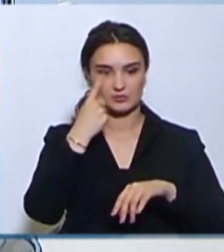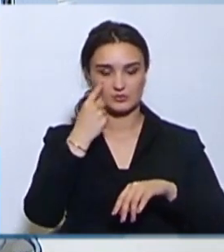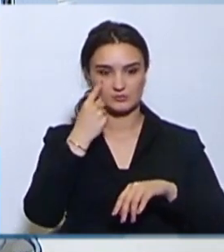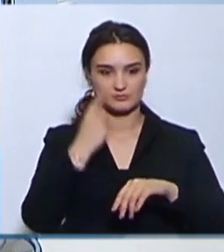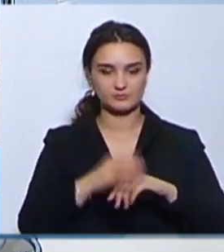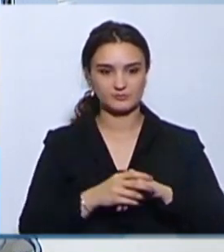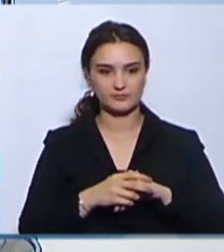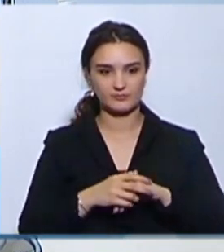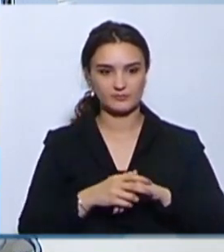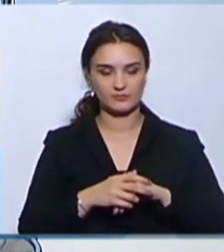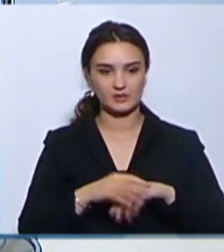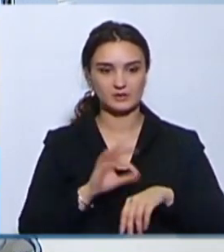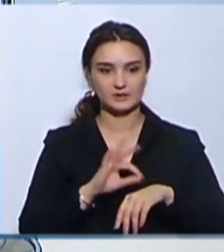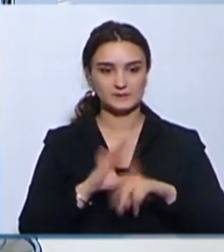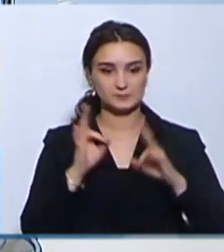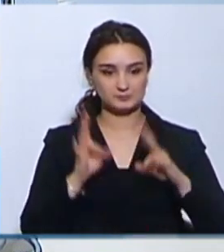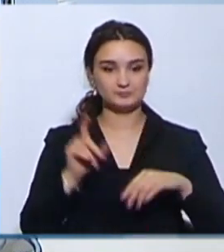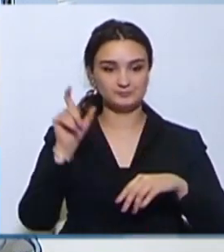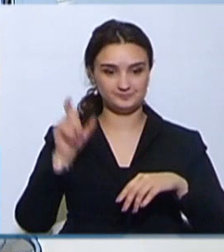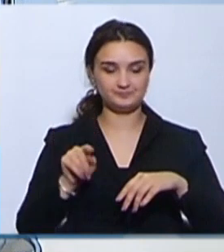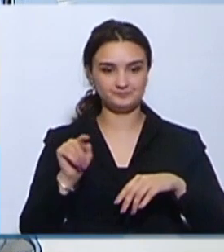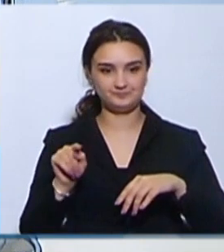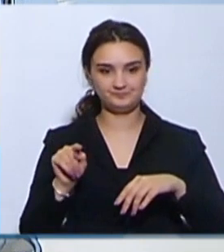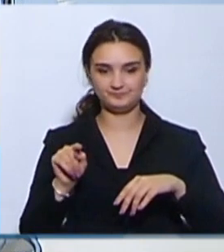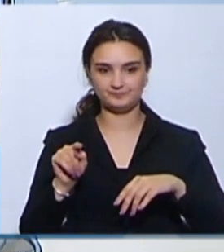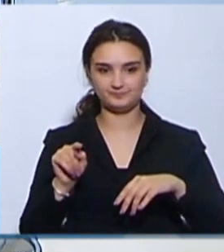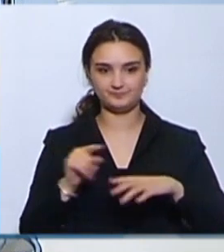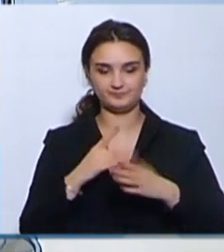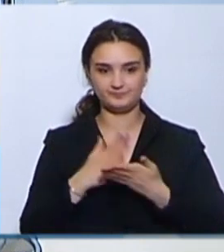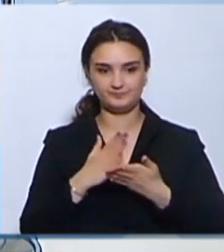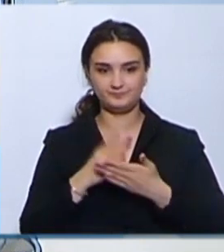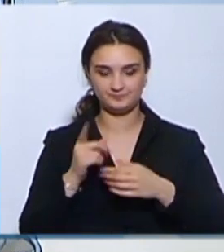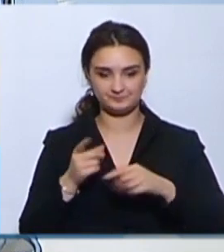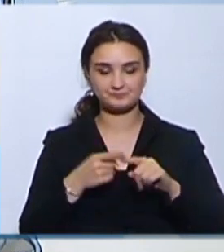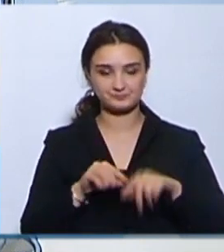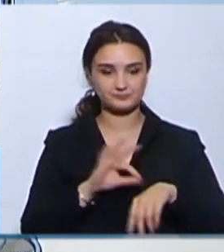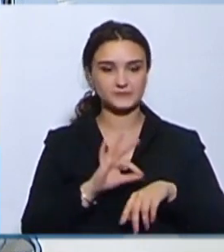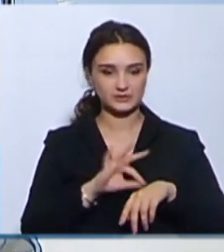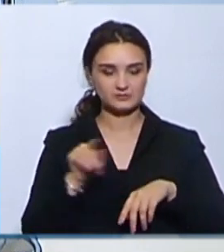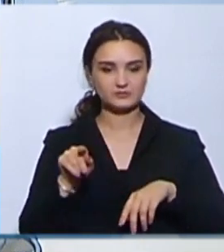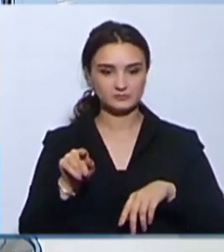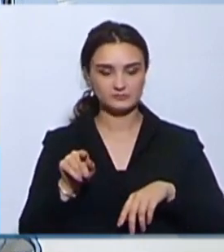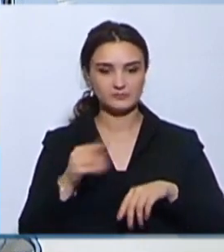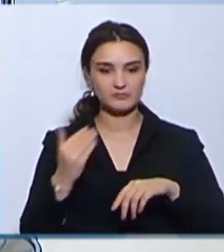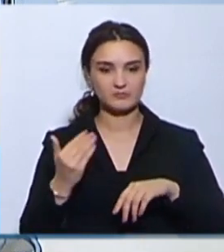გარსით. ანუ ინფიცირებული პაციენტი არის მატარებელი ამ ინფექციის,